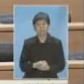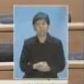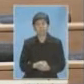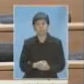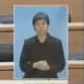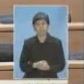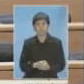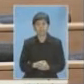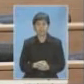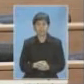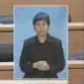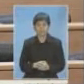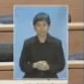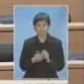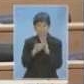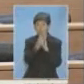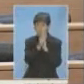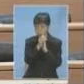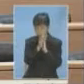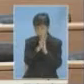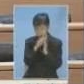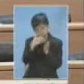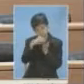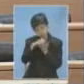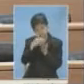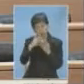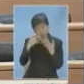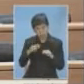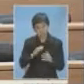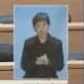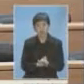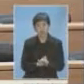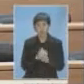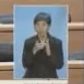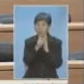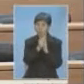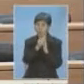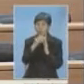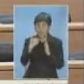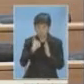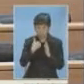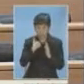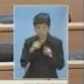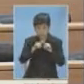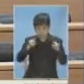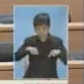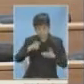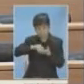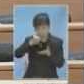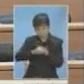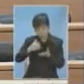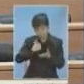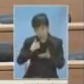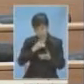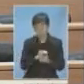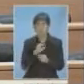0.17% ท่านประธานครับเรื่องอุบลราชธานีเมื่อสักครู่ท่านวัชระก็พูดไปเกินๆนะครับอุบลราชธานีเนี่ยมีหนังสือสัญญานะฮะว่าท